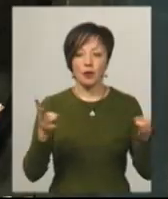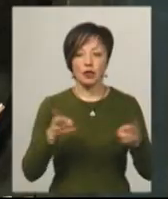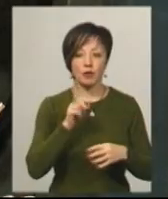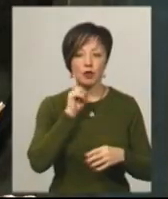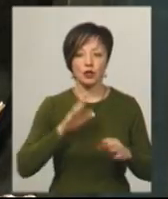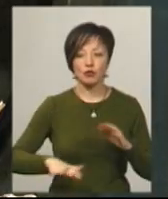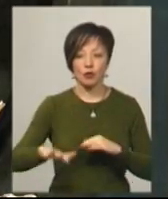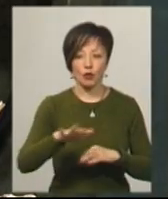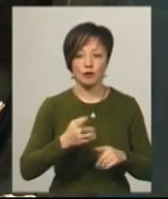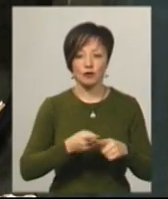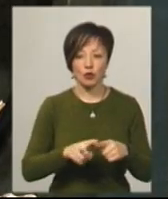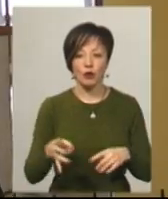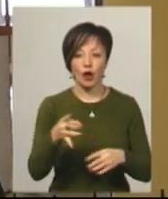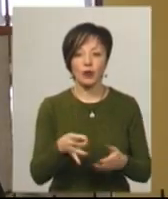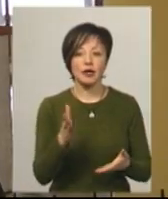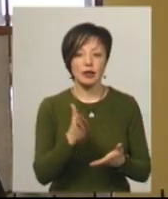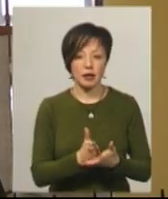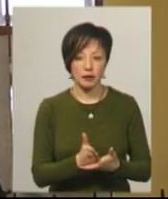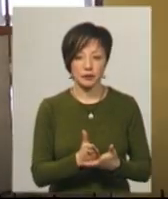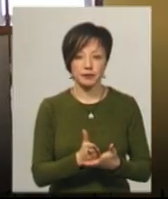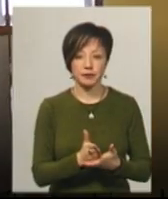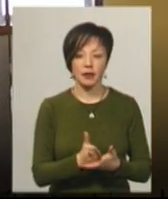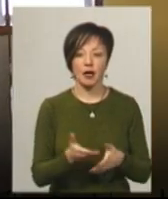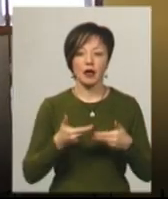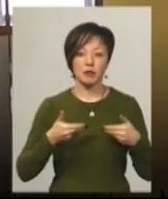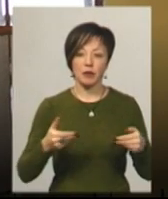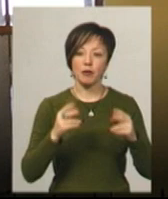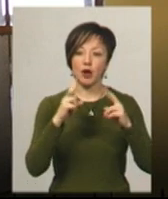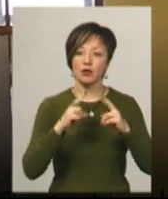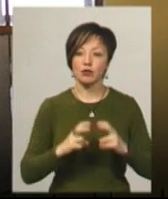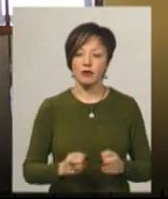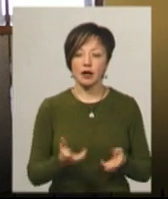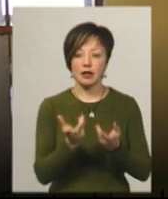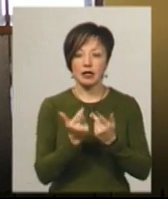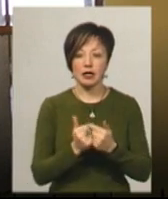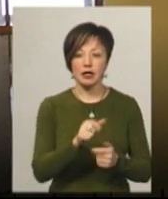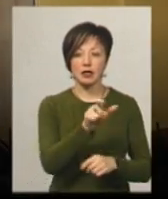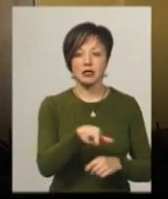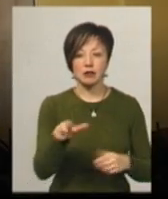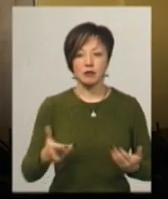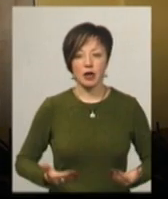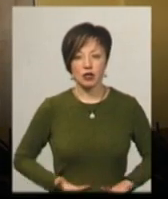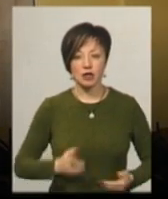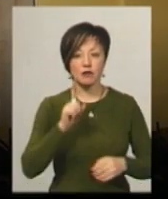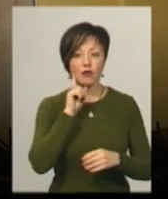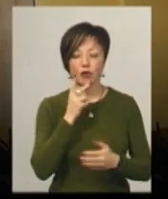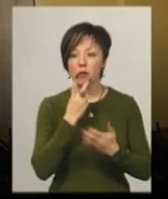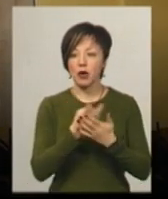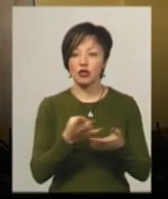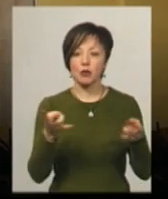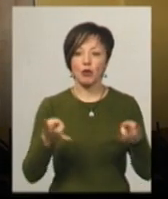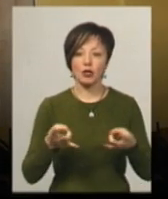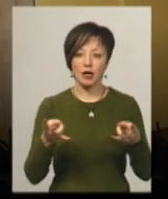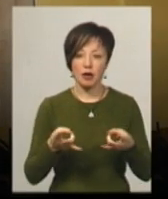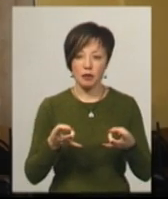молодіжному просторі в цьому мікрорайоні є. Ми проаналізували кількість мешканців, кількість молоді. Ми бачили потребу